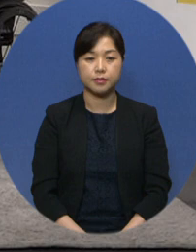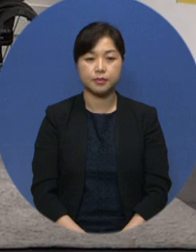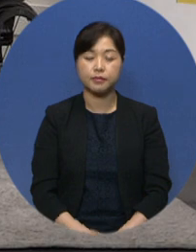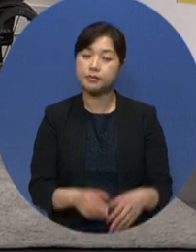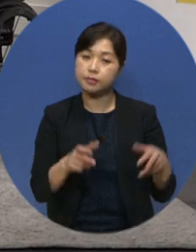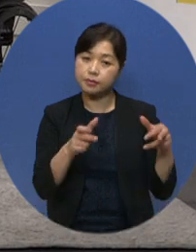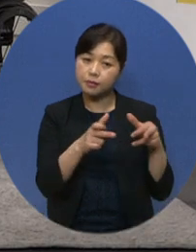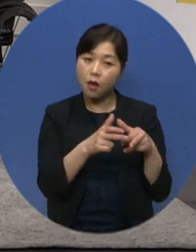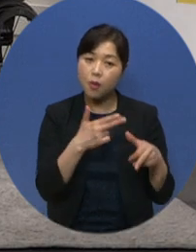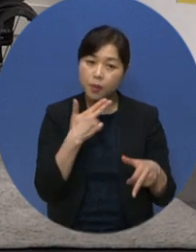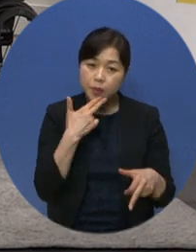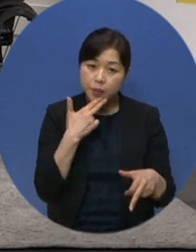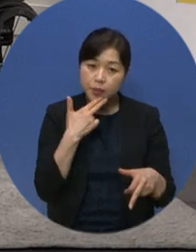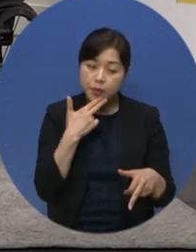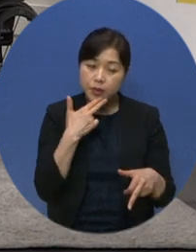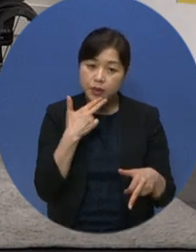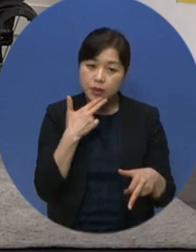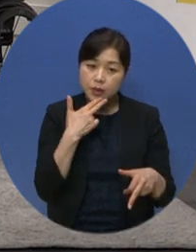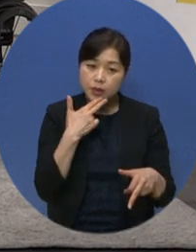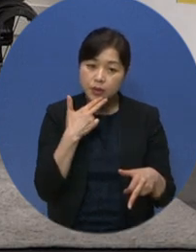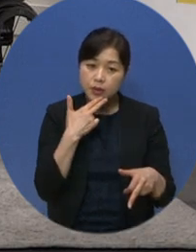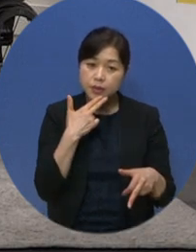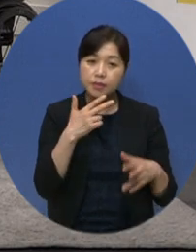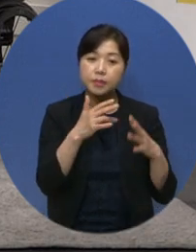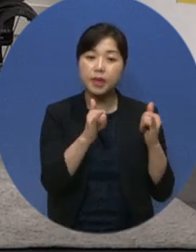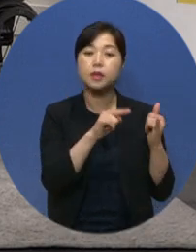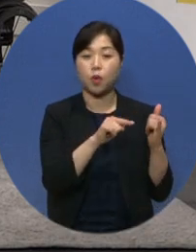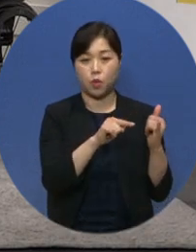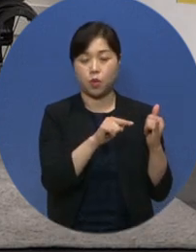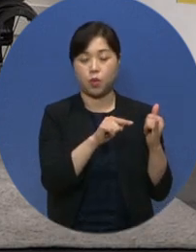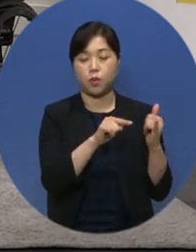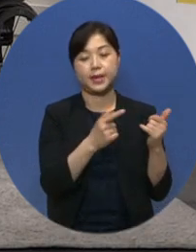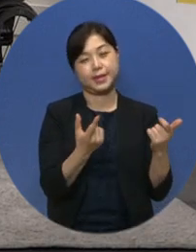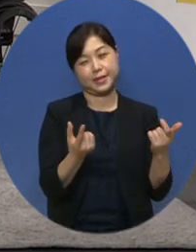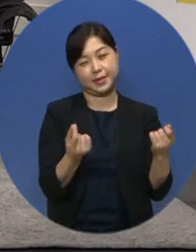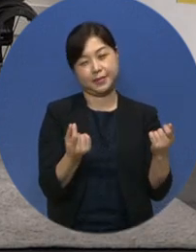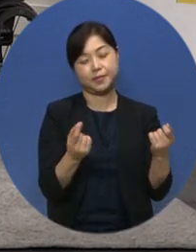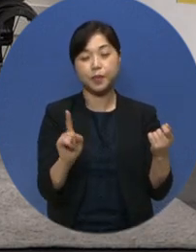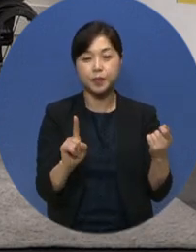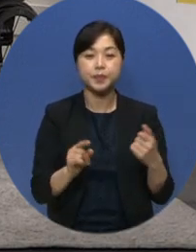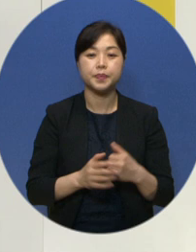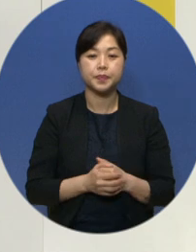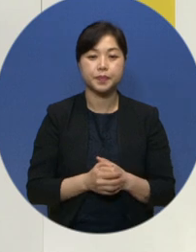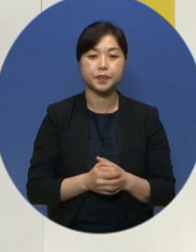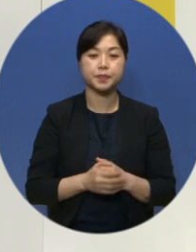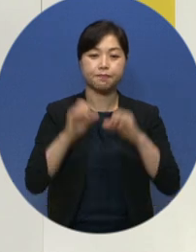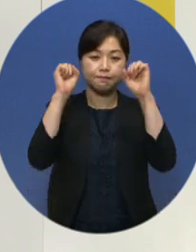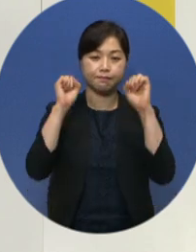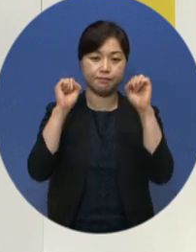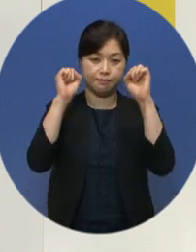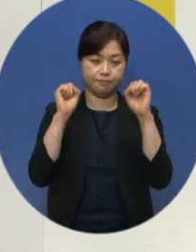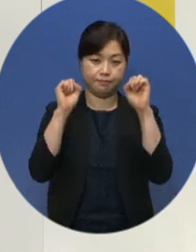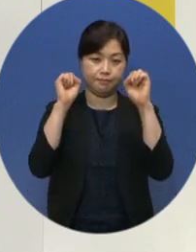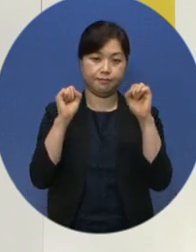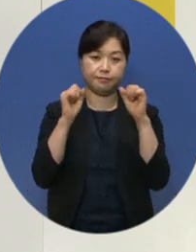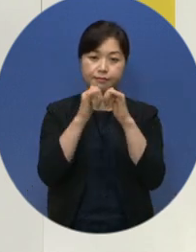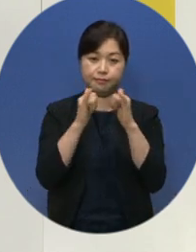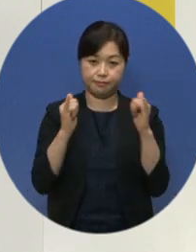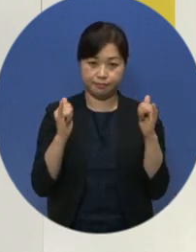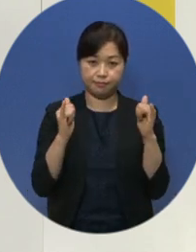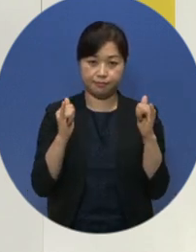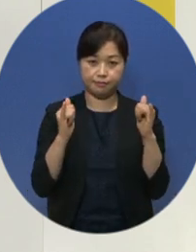장애인 스포츠 의 물론 제모 비장애인 도 마찬가지지만 이 스포츠를 하는 사람들의